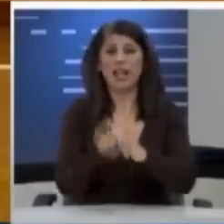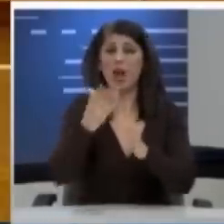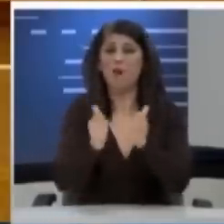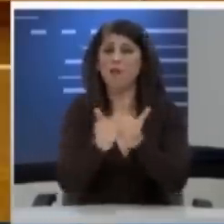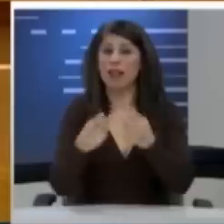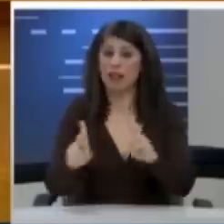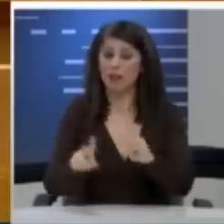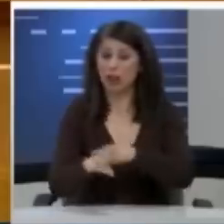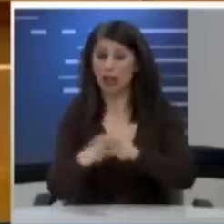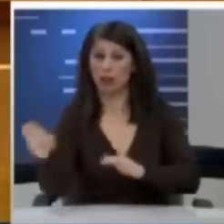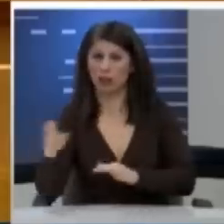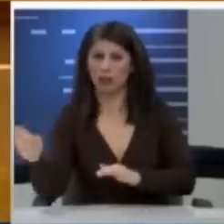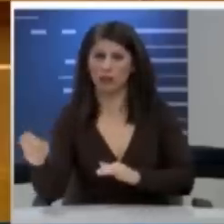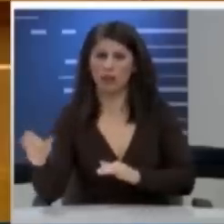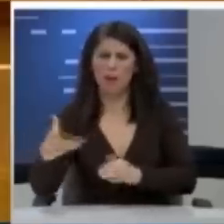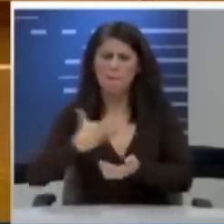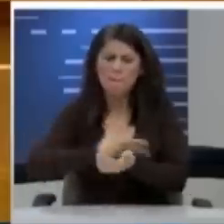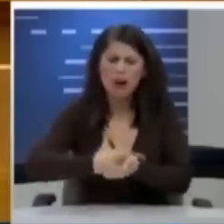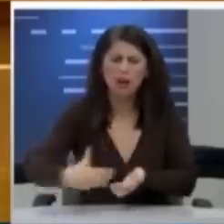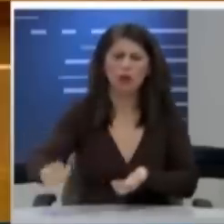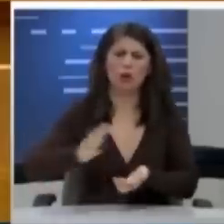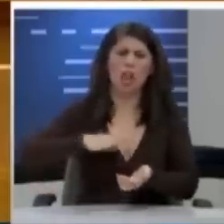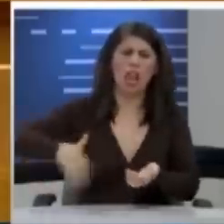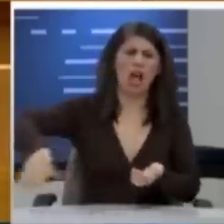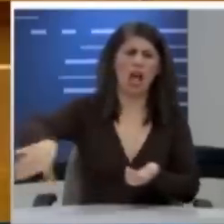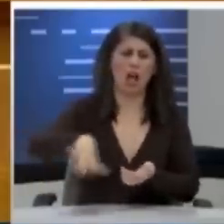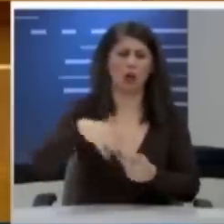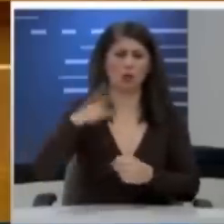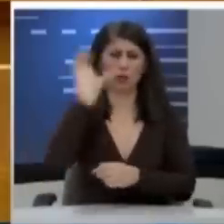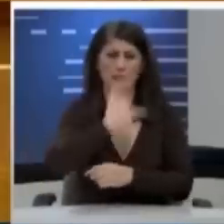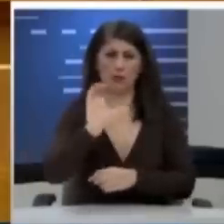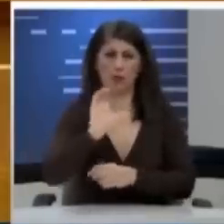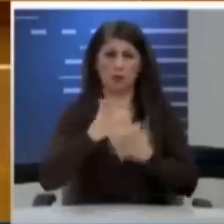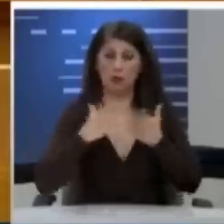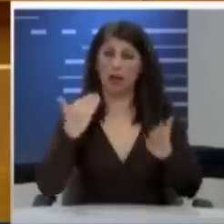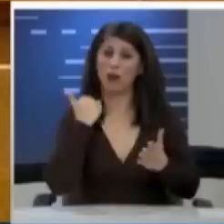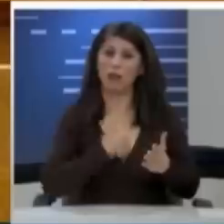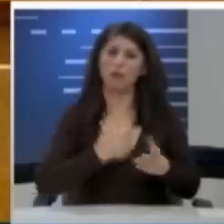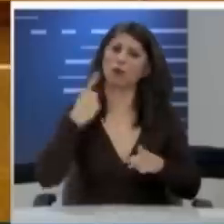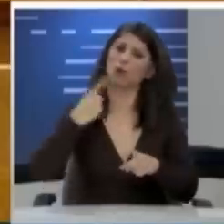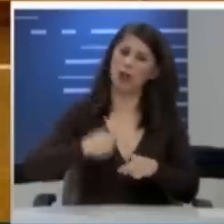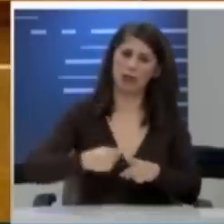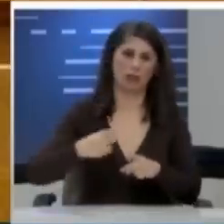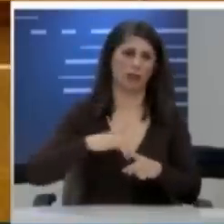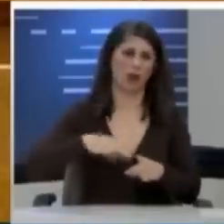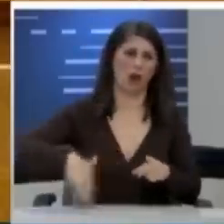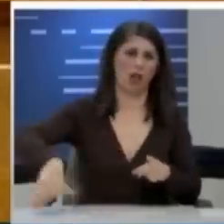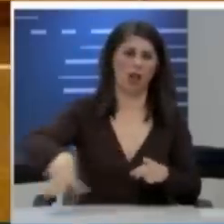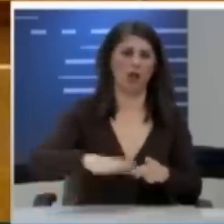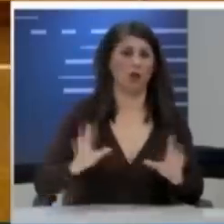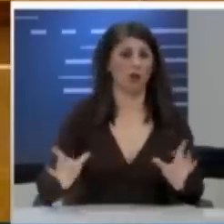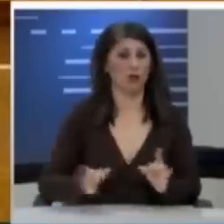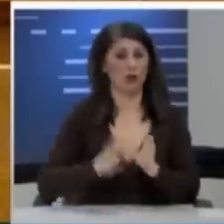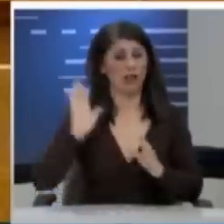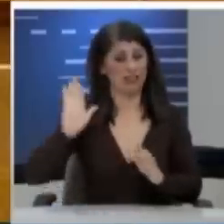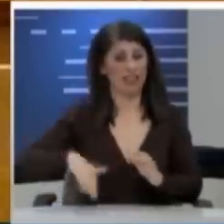ακροδεξιούς ματώνουν τους λαούς της Ευρώπης με ένα από τα μεγαλύτερα θύματα, τον ελληνικό λαό,